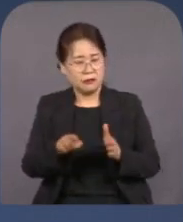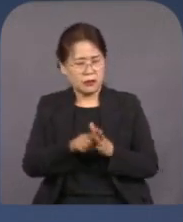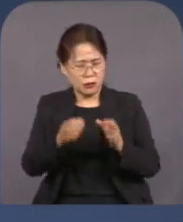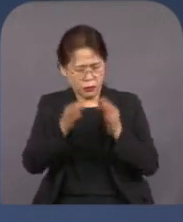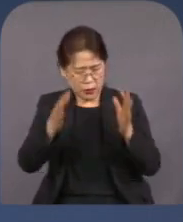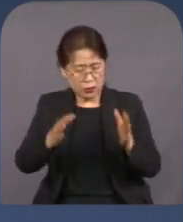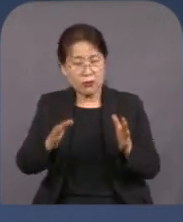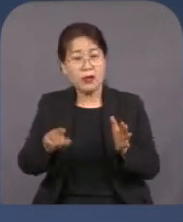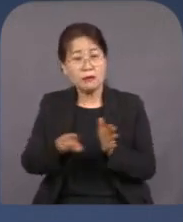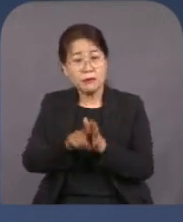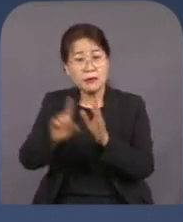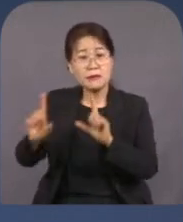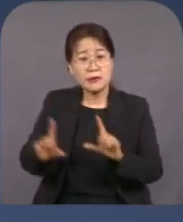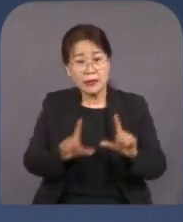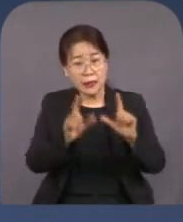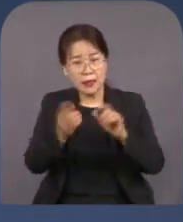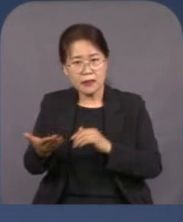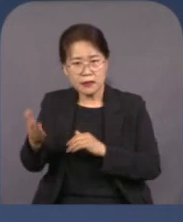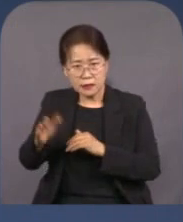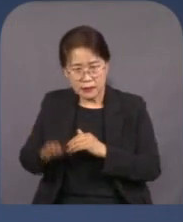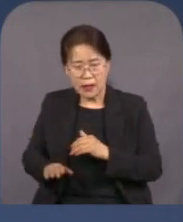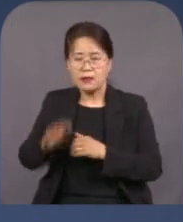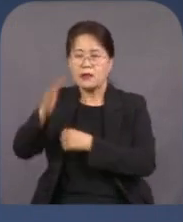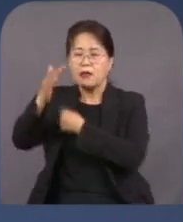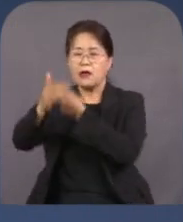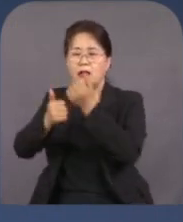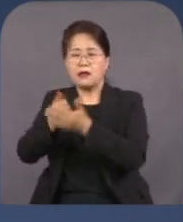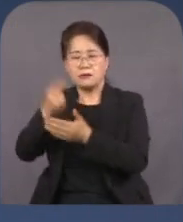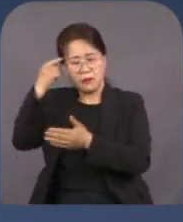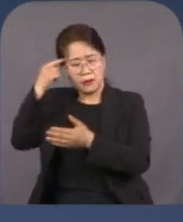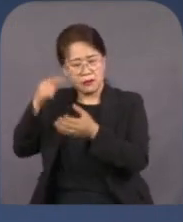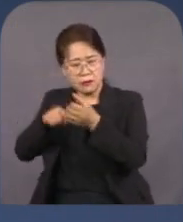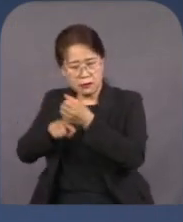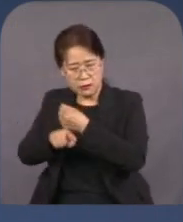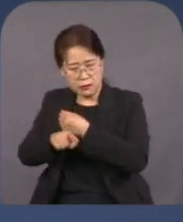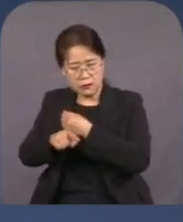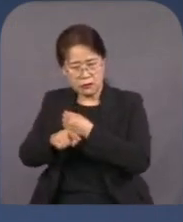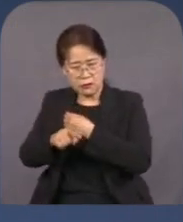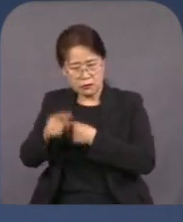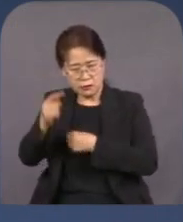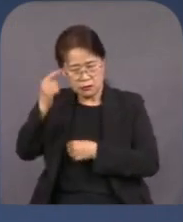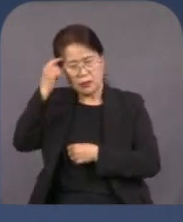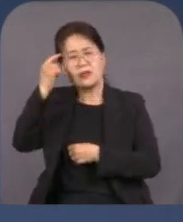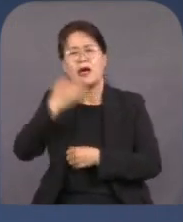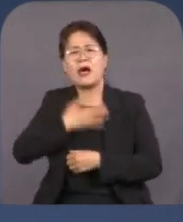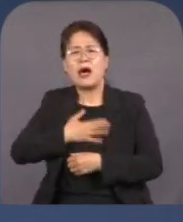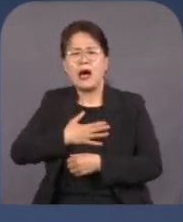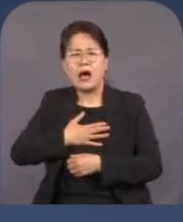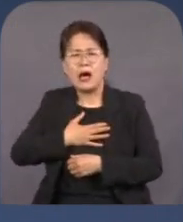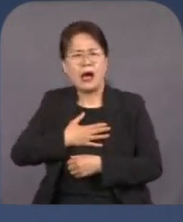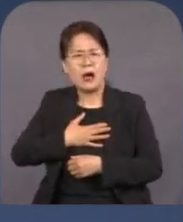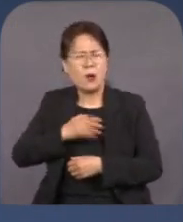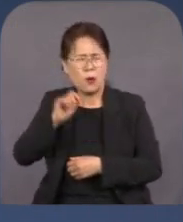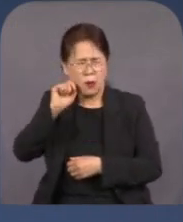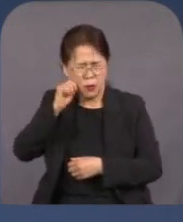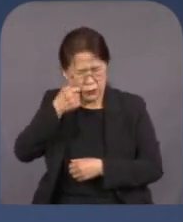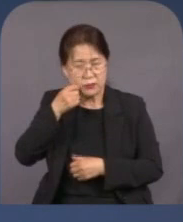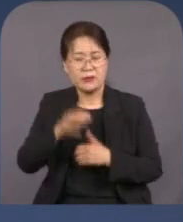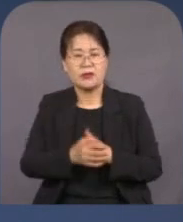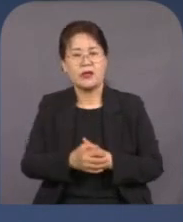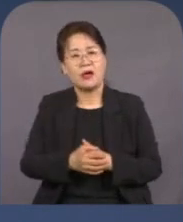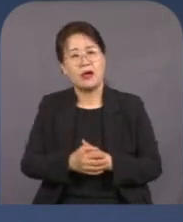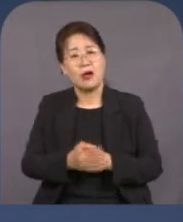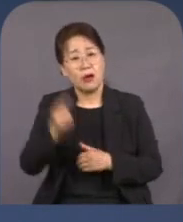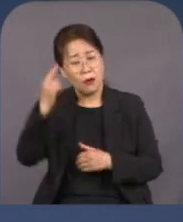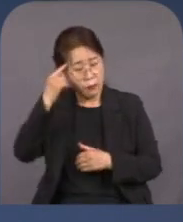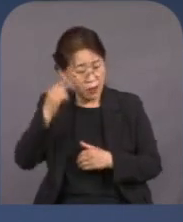하나님의 뜻을 분별한다고 하는게 쉽지만은 않아요 왜 그럴까 그것은 여전히 우리